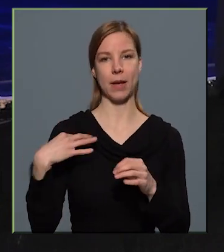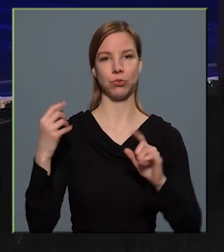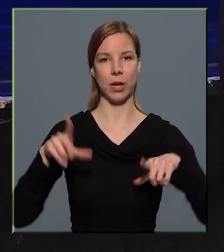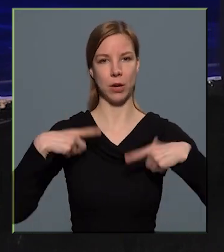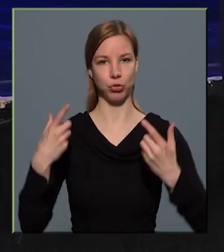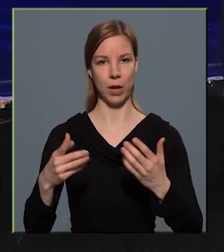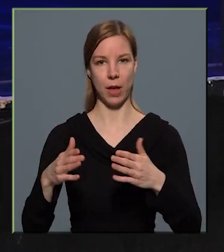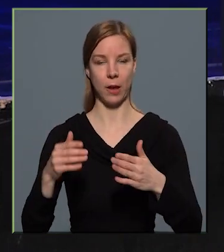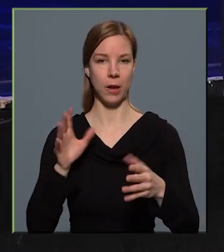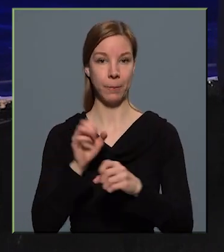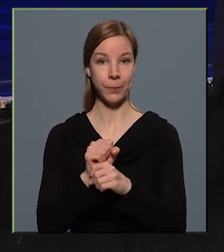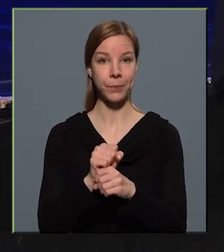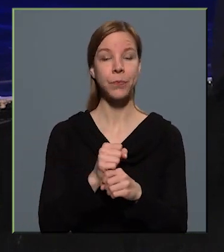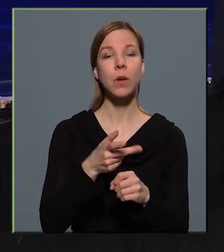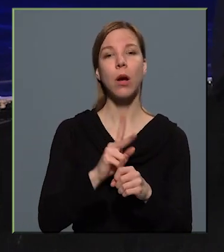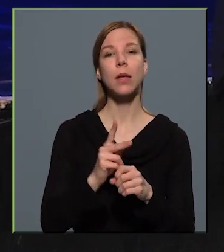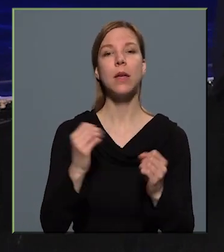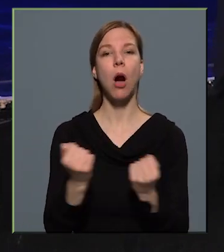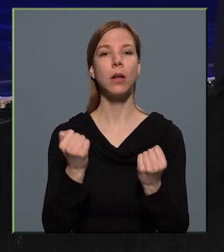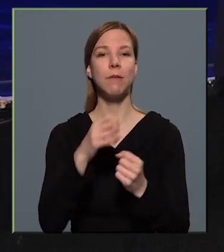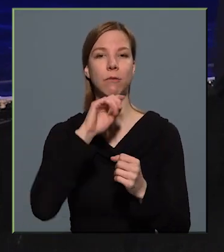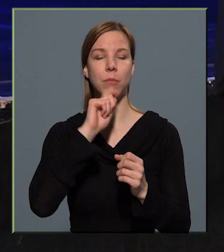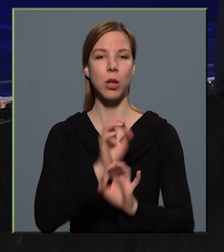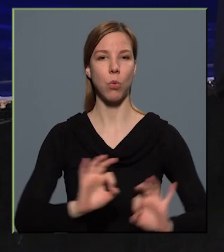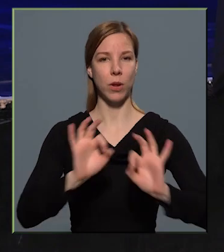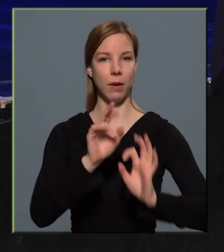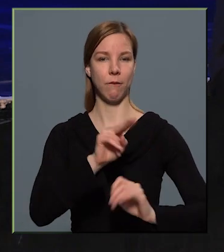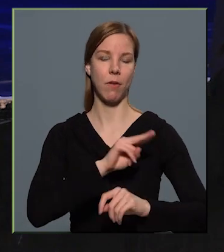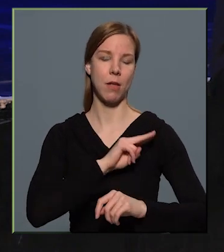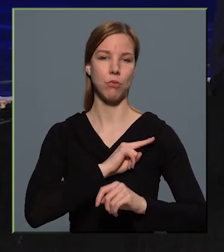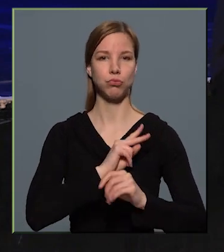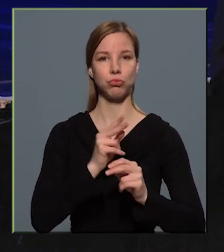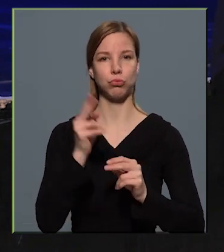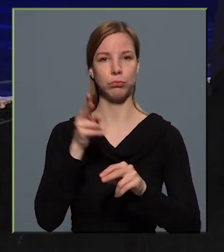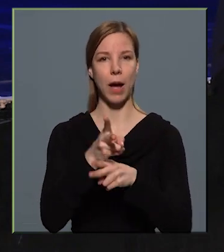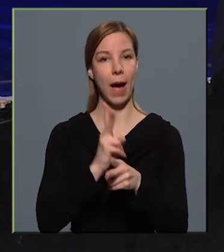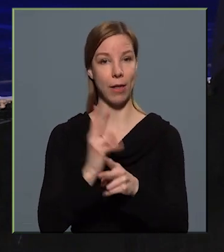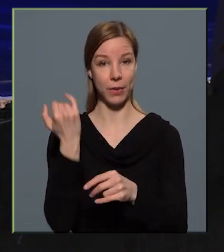aktív Magyarországért felelős államtitkár a közelmúltban erről így fogalmazott. Az